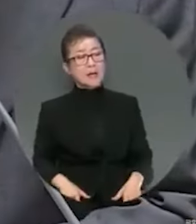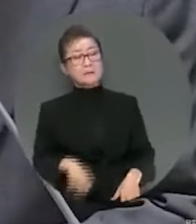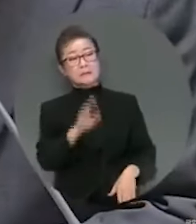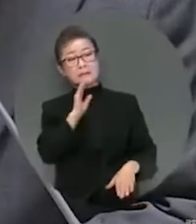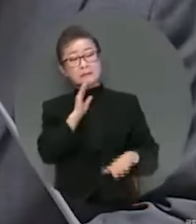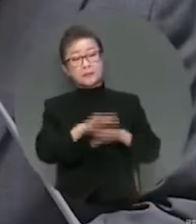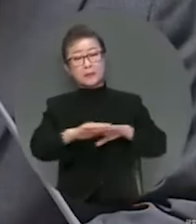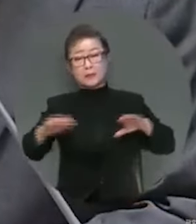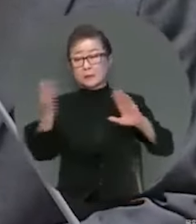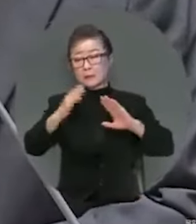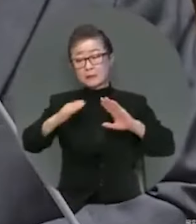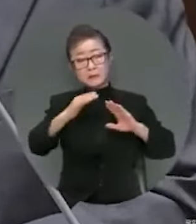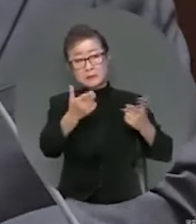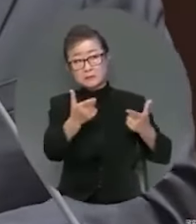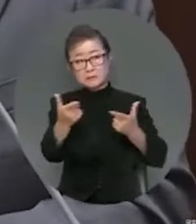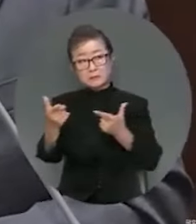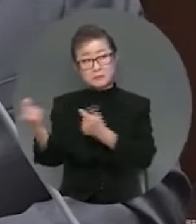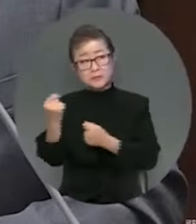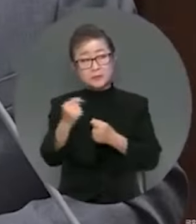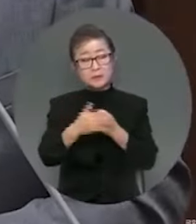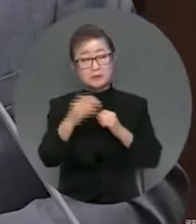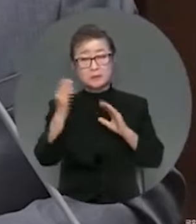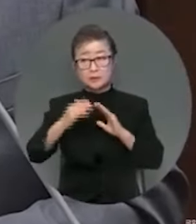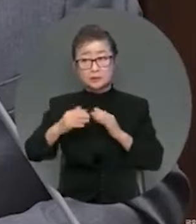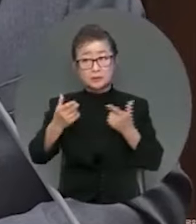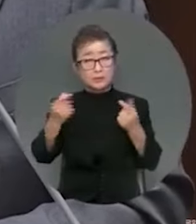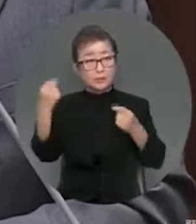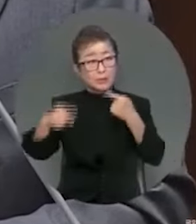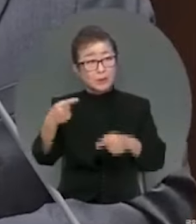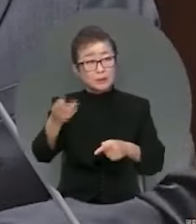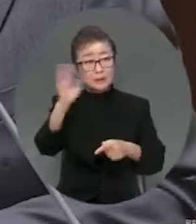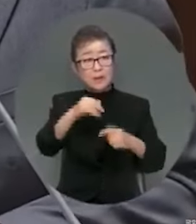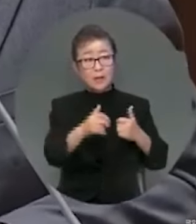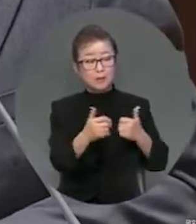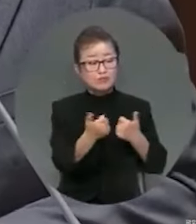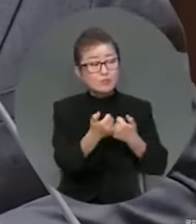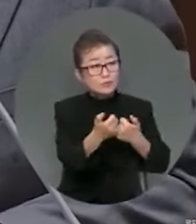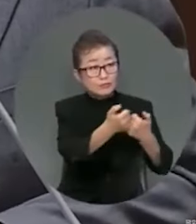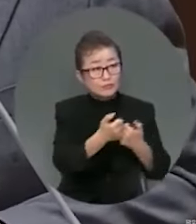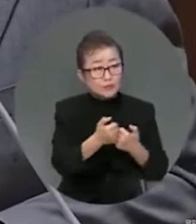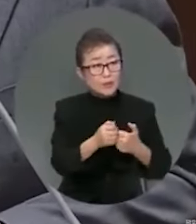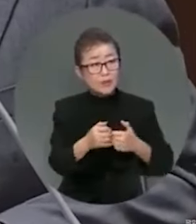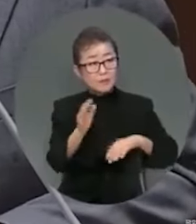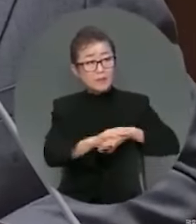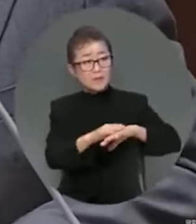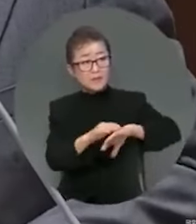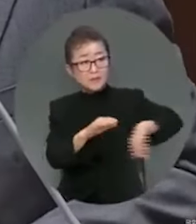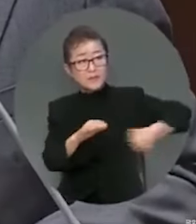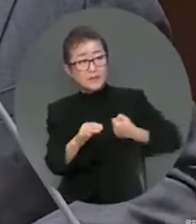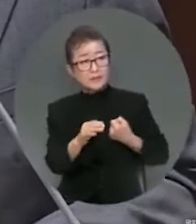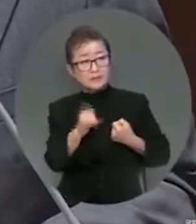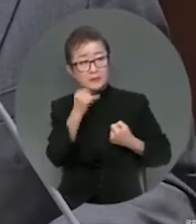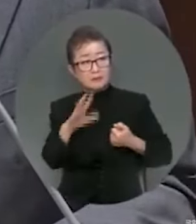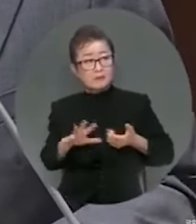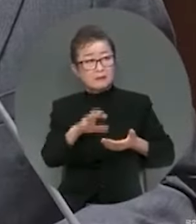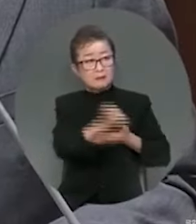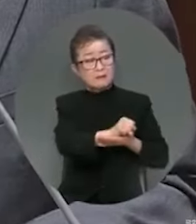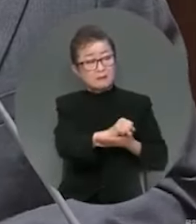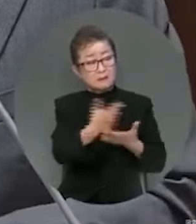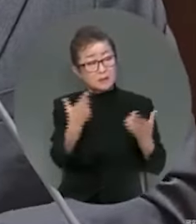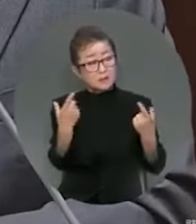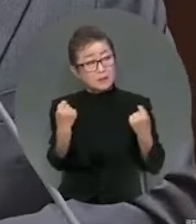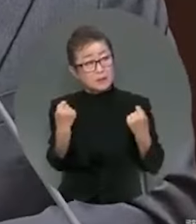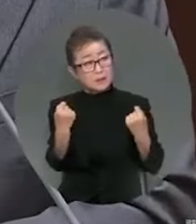정치를 집어삼켜버린 것이 아닌가, 이렇게 보고 있습니다. 제 의견에 대해서 어떻게 생각하시나요?